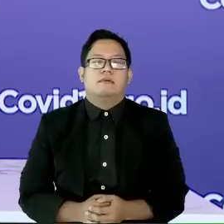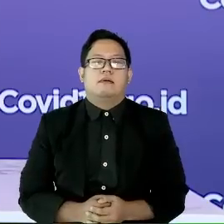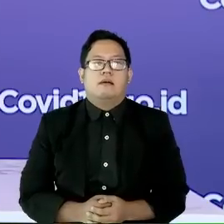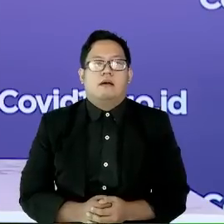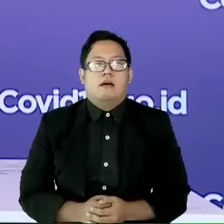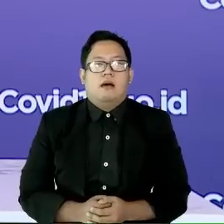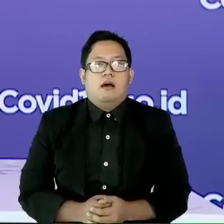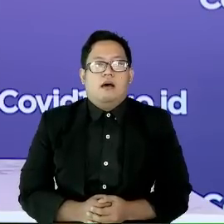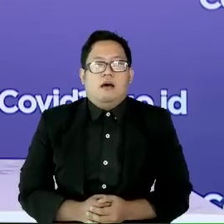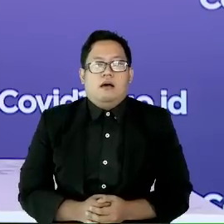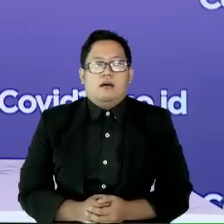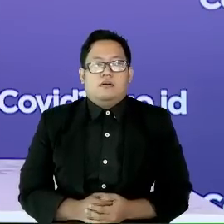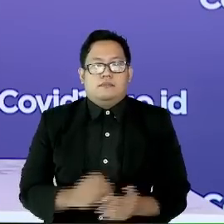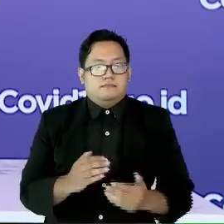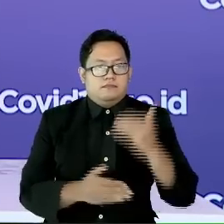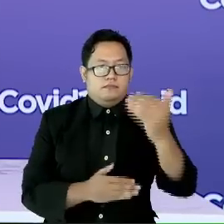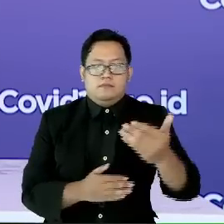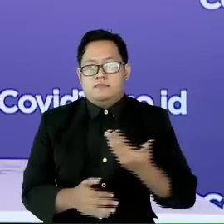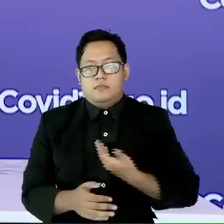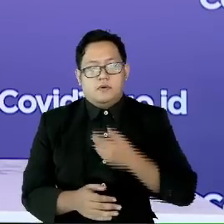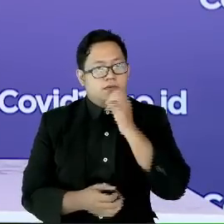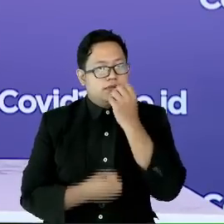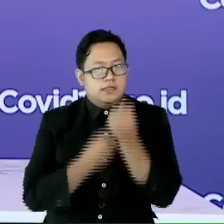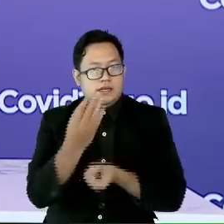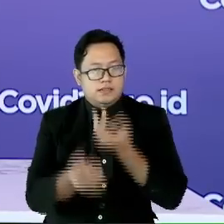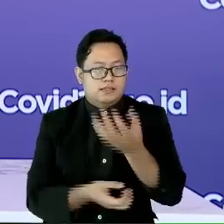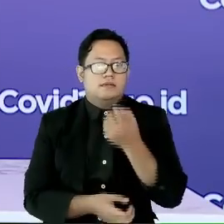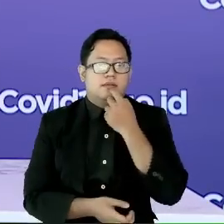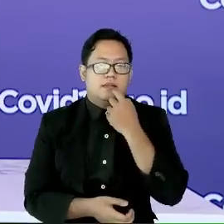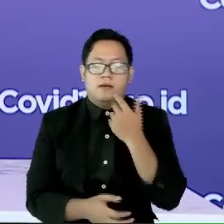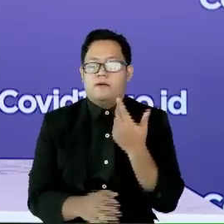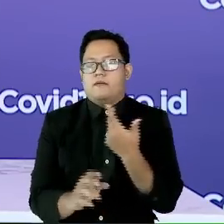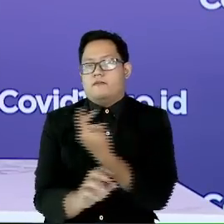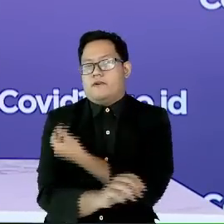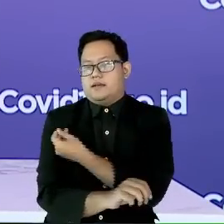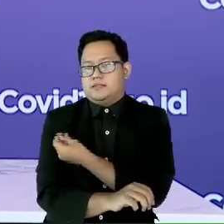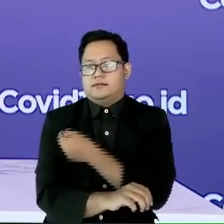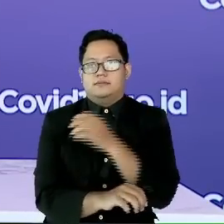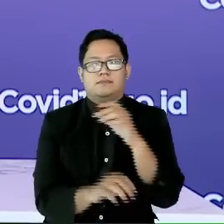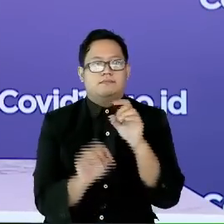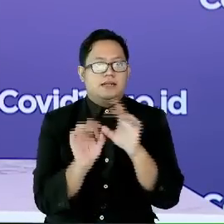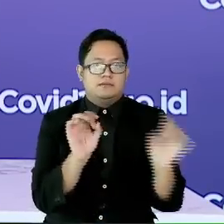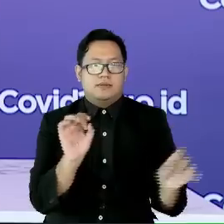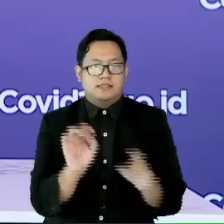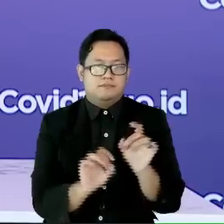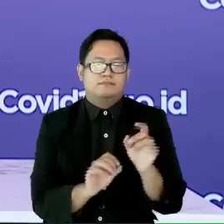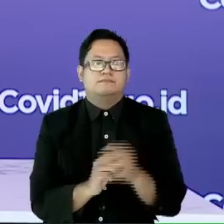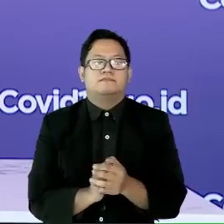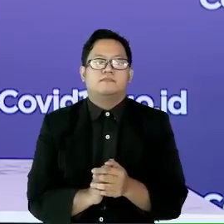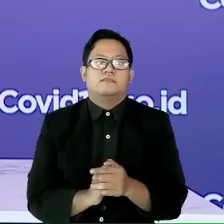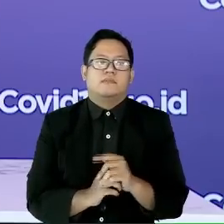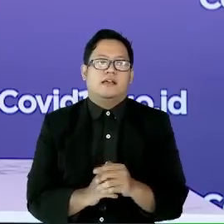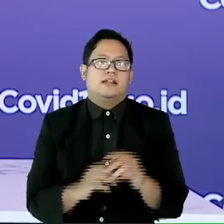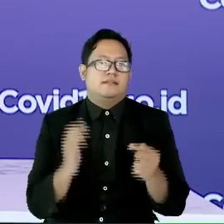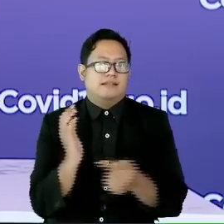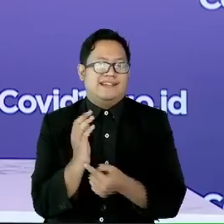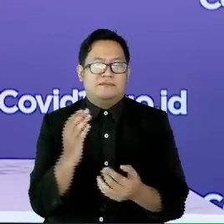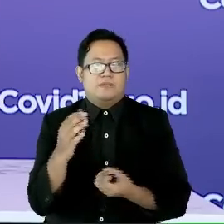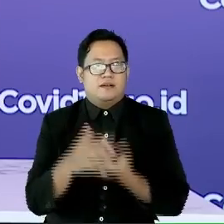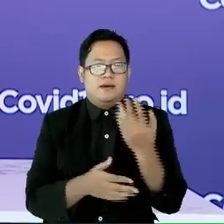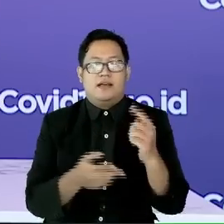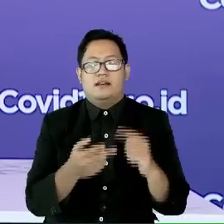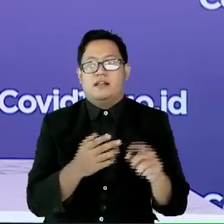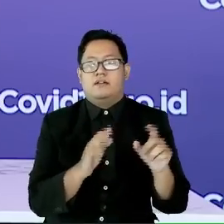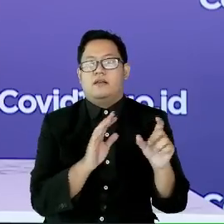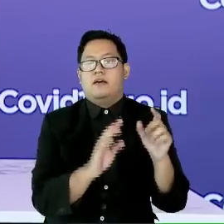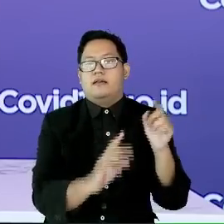Selanjutnya saya akan menjelaskan terkait jenis vaksin berdasarkan teknik pengembangannya, begitu juga contoh serta target